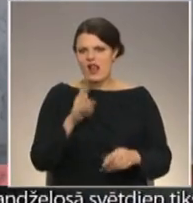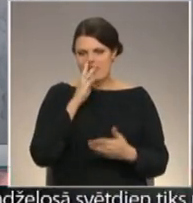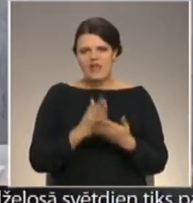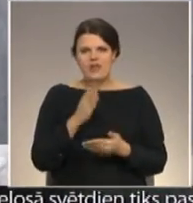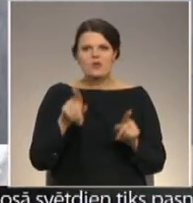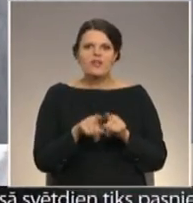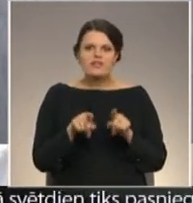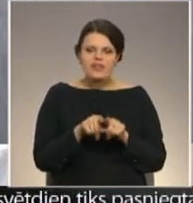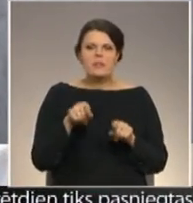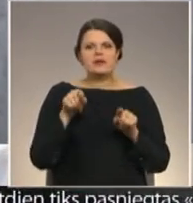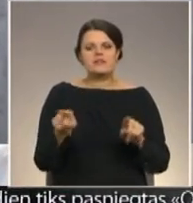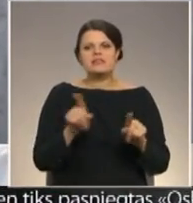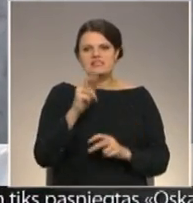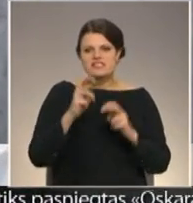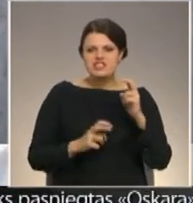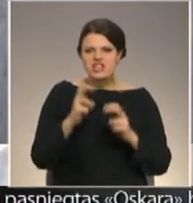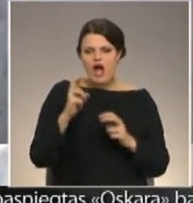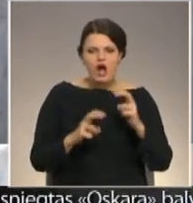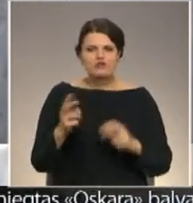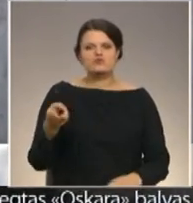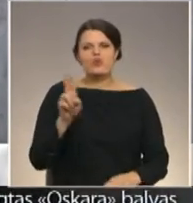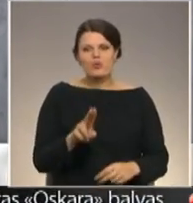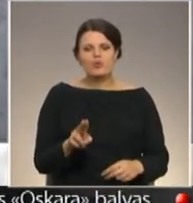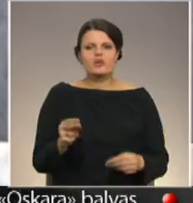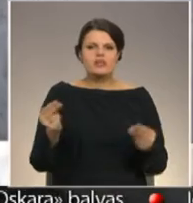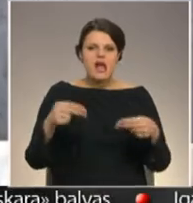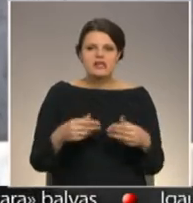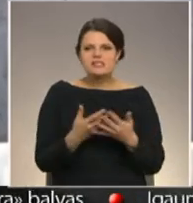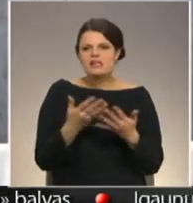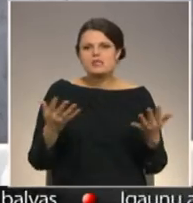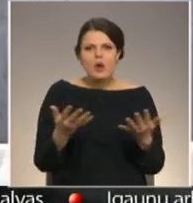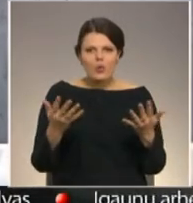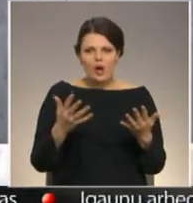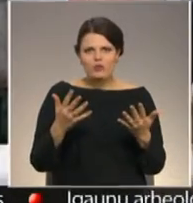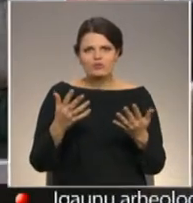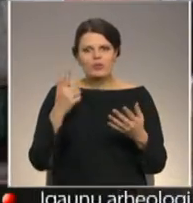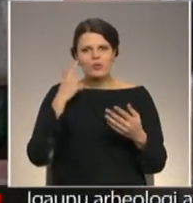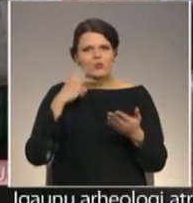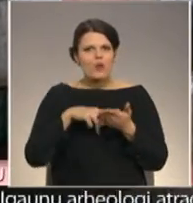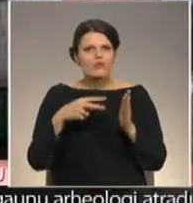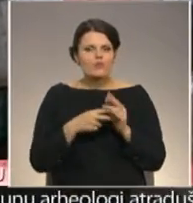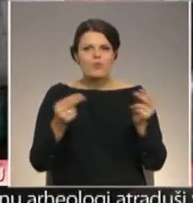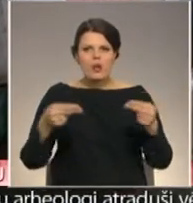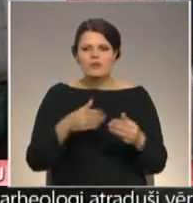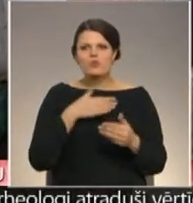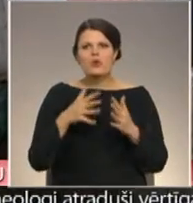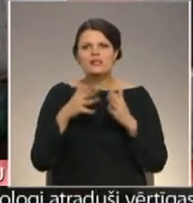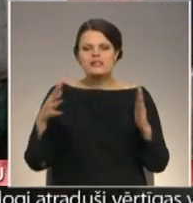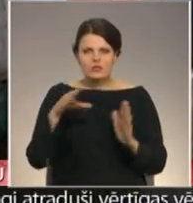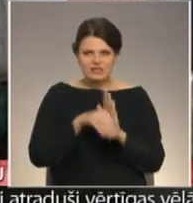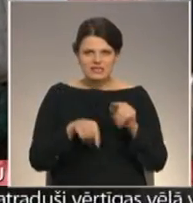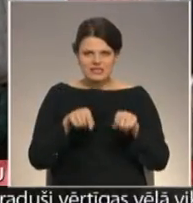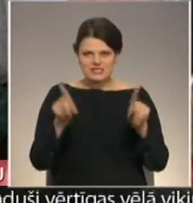tāpatās viņas ir jāražo un jāslēdz kaut kādi nodomu līgumu. Ļoti daudz iesaisties tajā